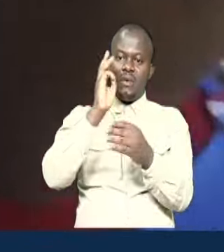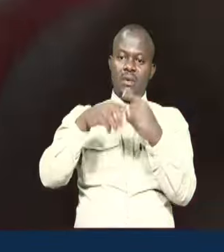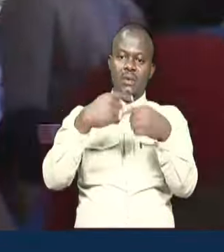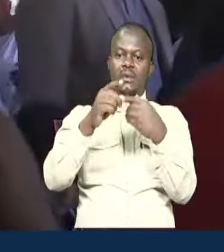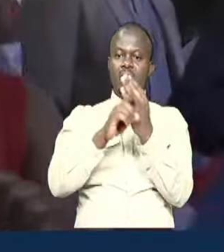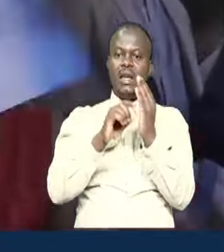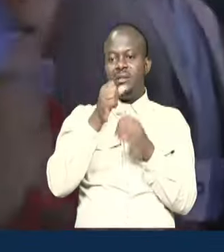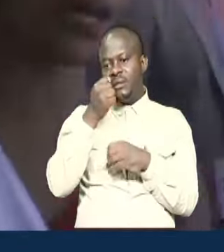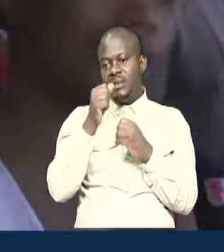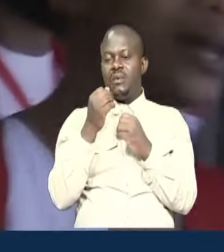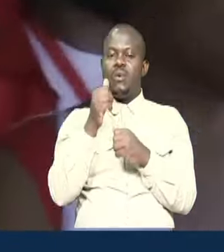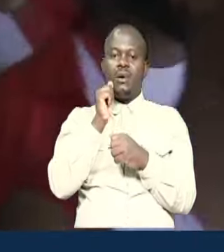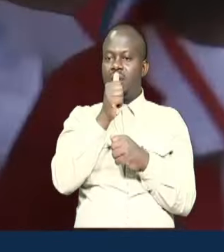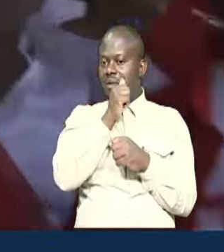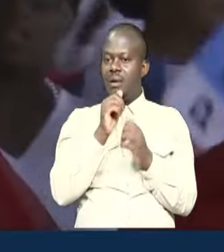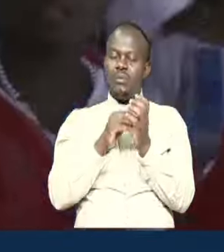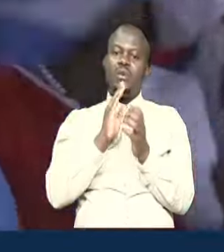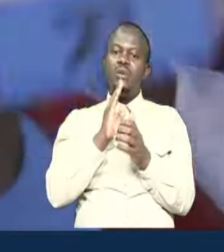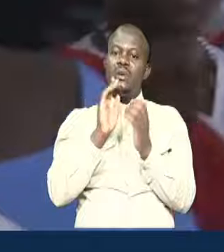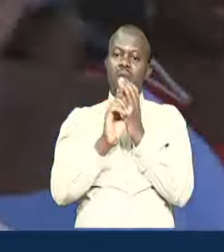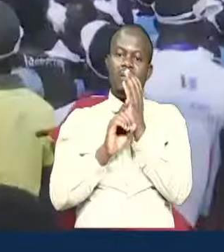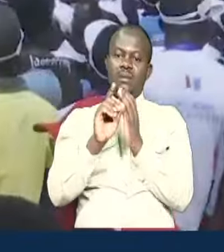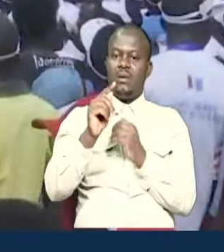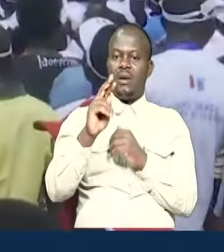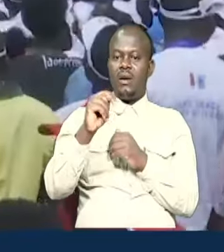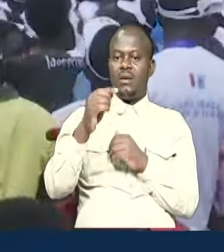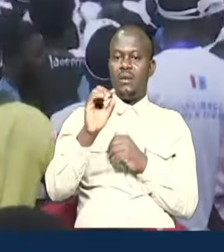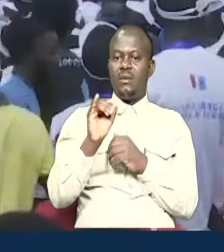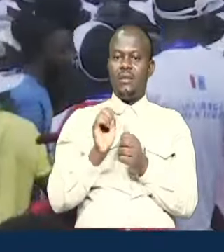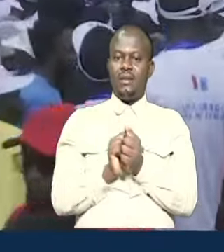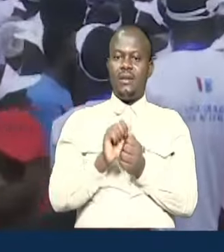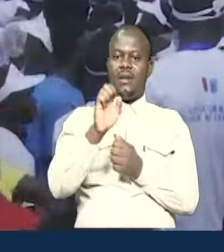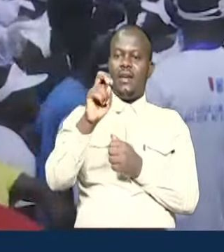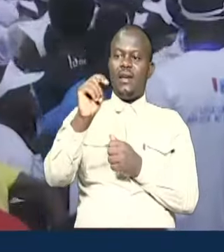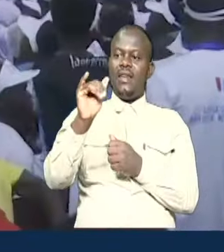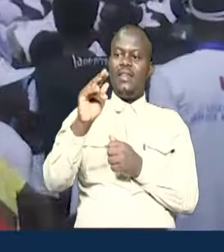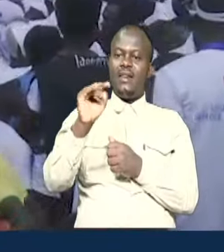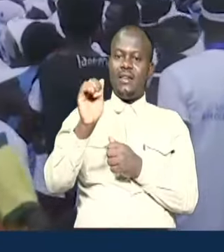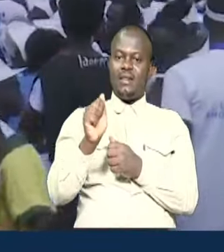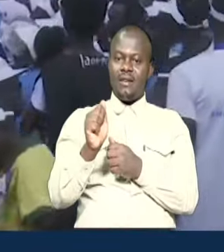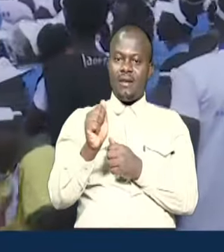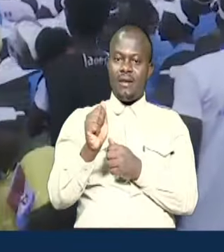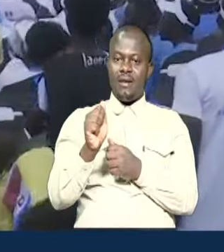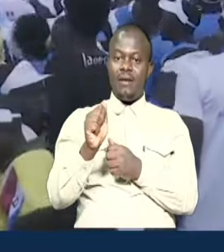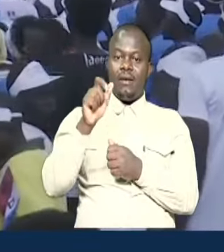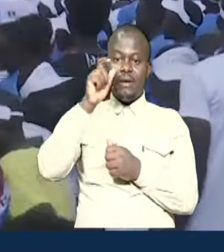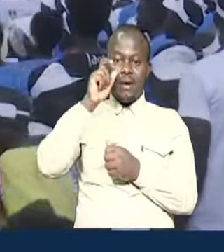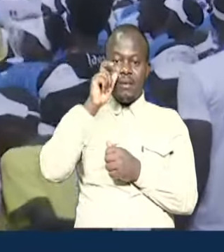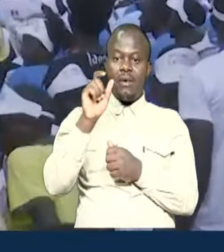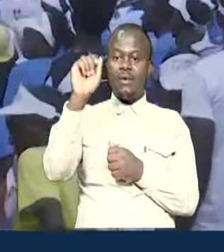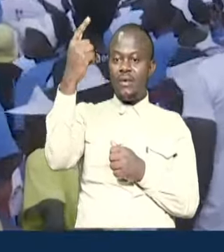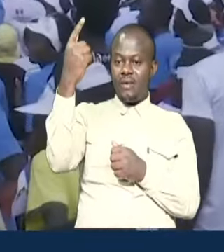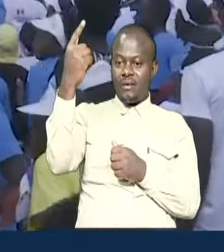karere ka Nyamasheke ku wa gatandatu no ku cyumweru mu karere ka Karongi enyanya enyanya enyanya cyangwa Kagame kwisonga cyangwa